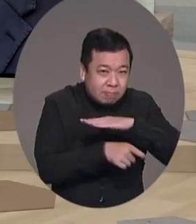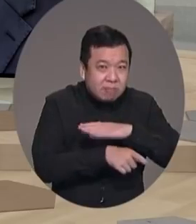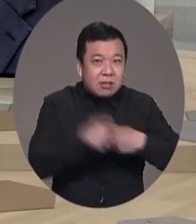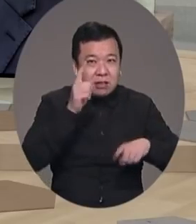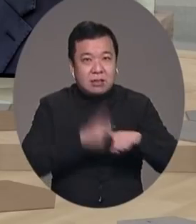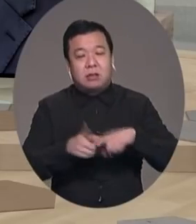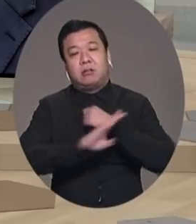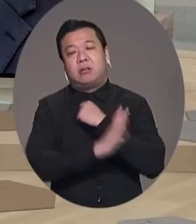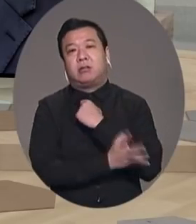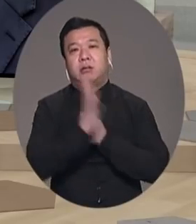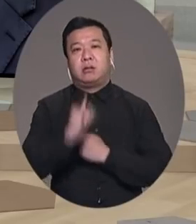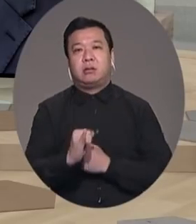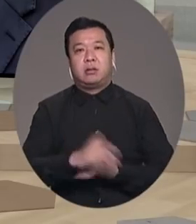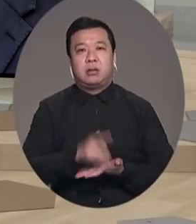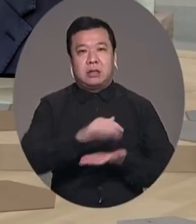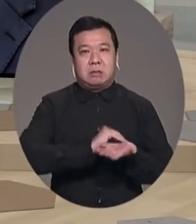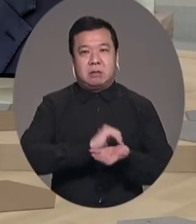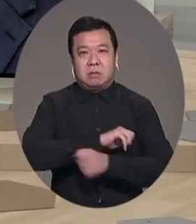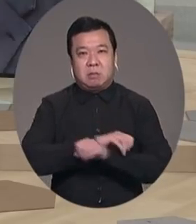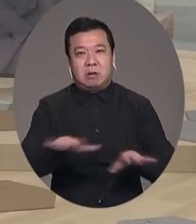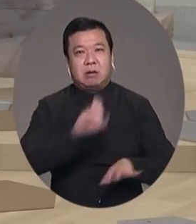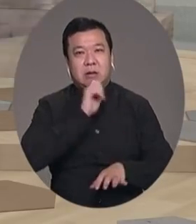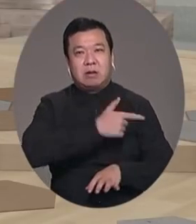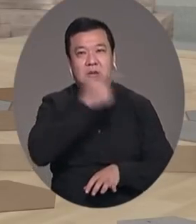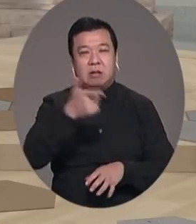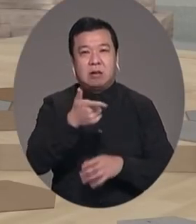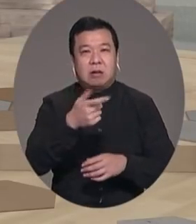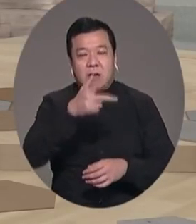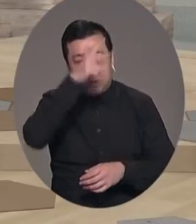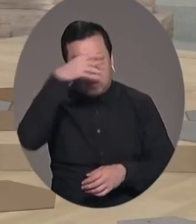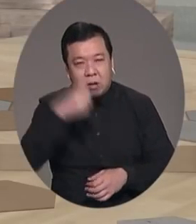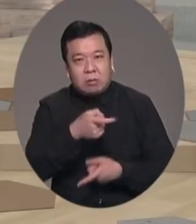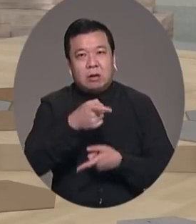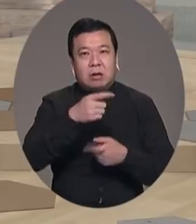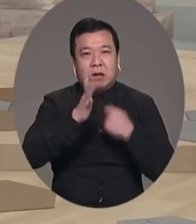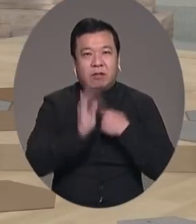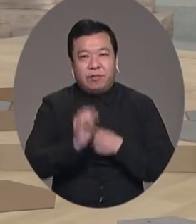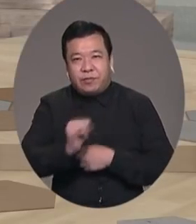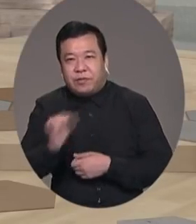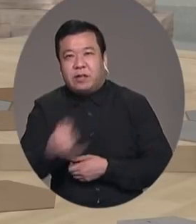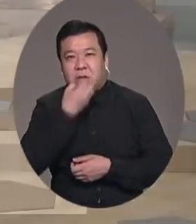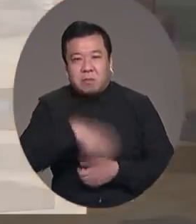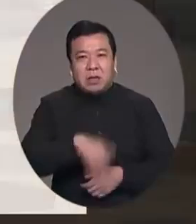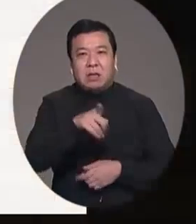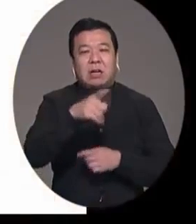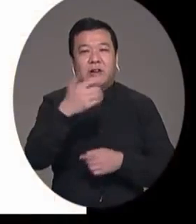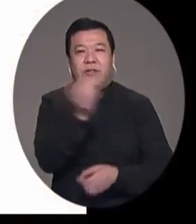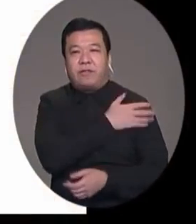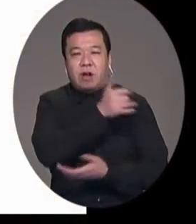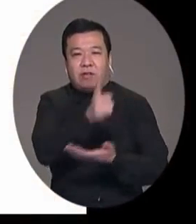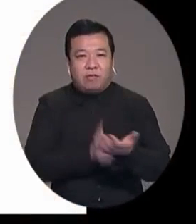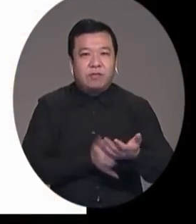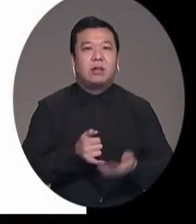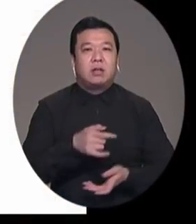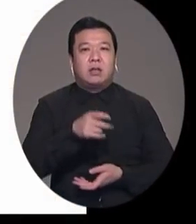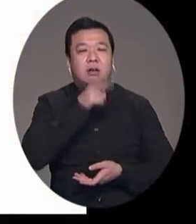可能是違法。在疫情之下，多國都有官員是違反防疫的限制而問責辭職